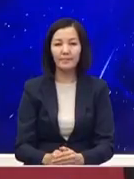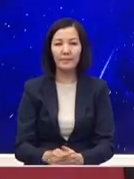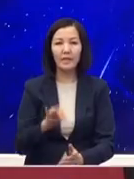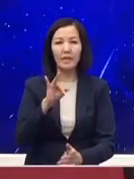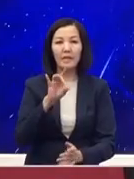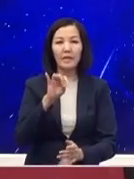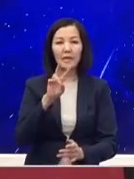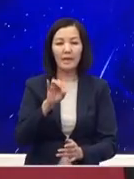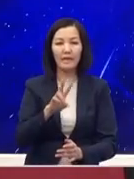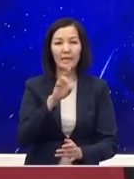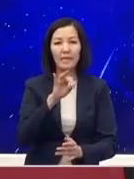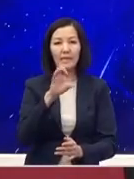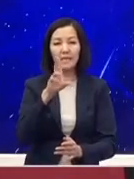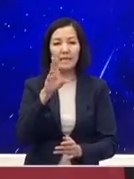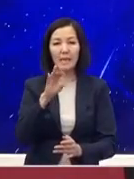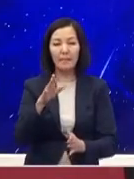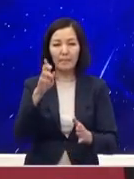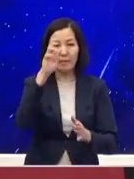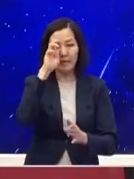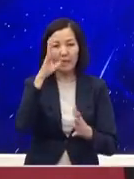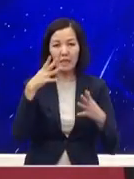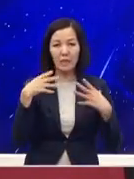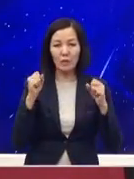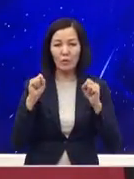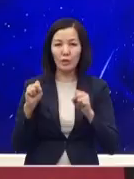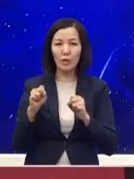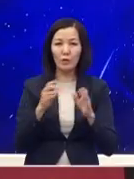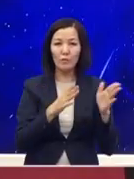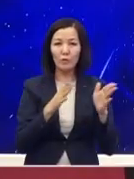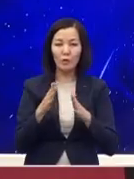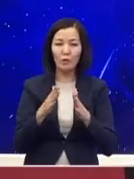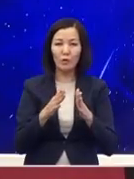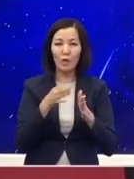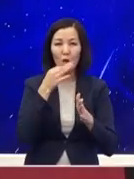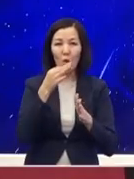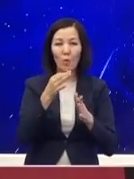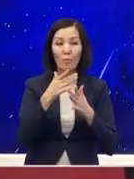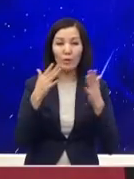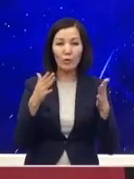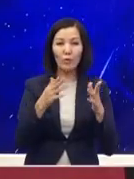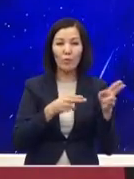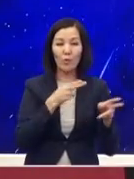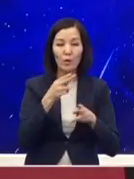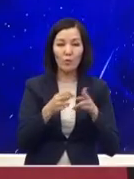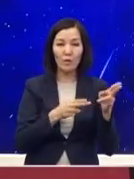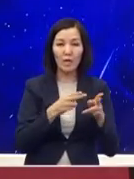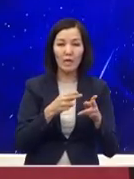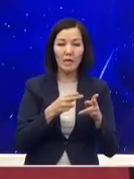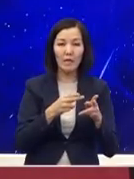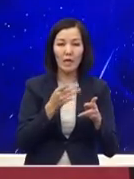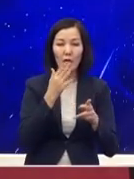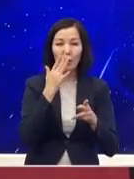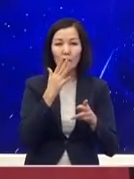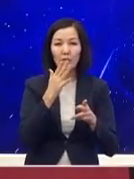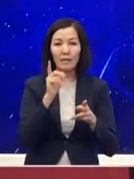Иран Ислам Республикасында денсаулық сақтау саласы жүйелі жұмыс істейді. Мамандарымыз тәжірибелі. Түрлі хирургиялық ота жасатуға